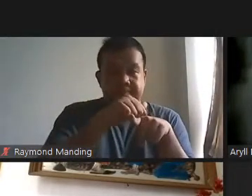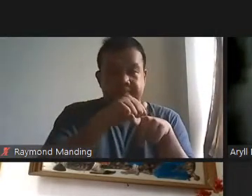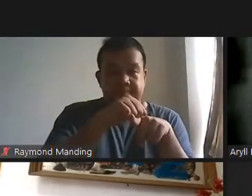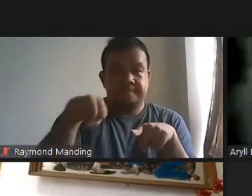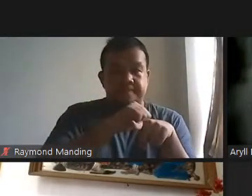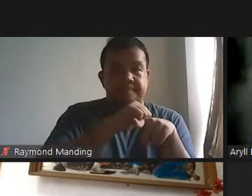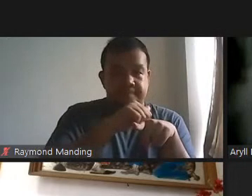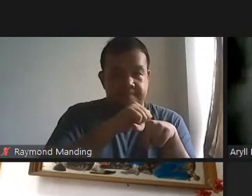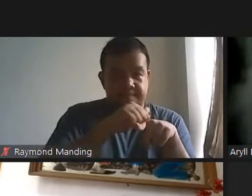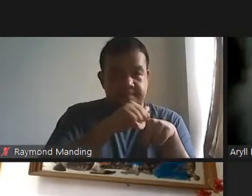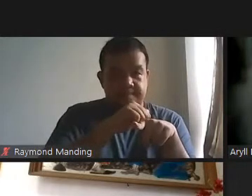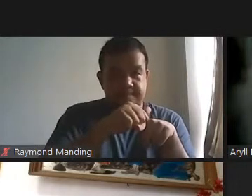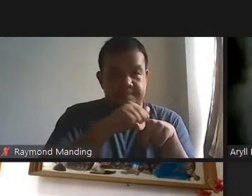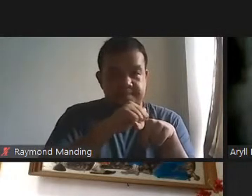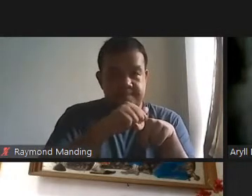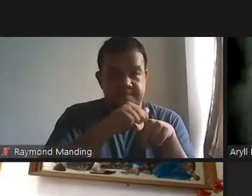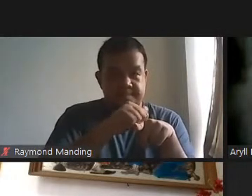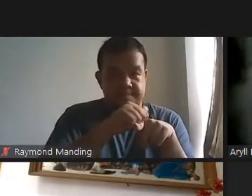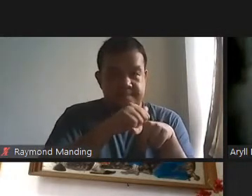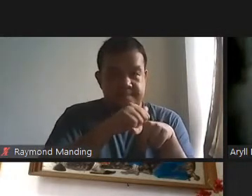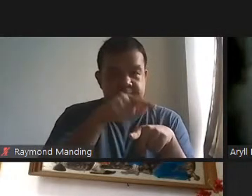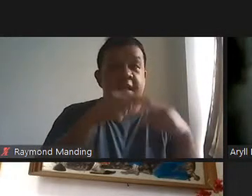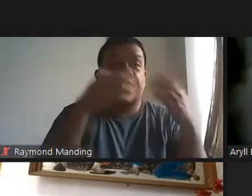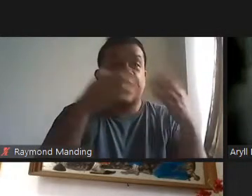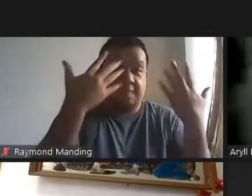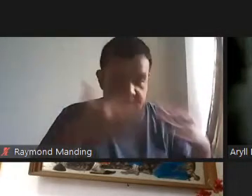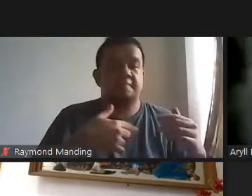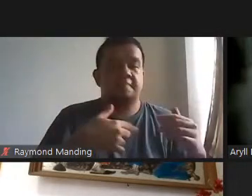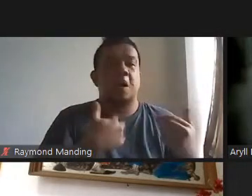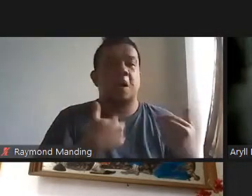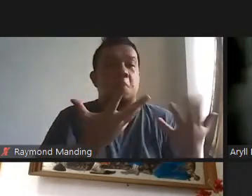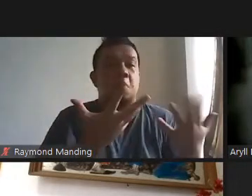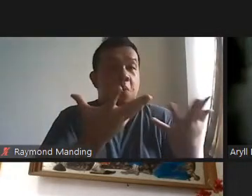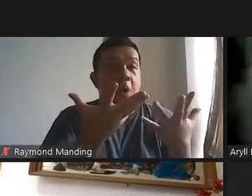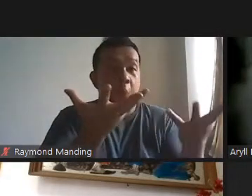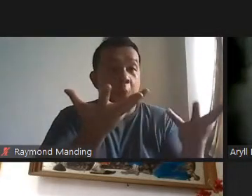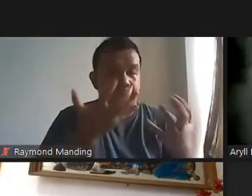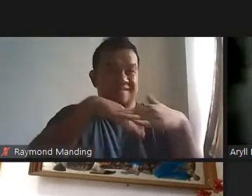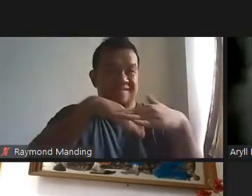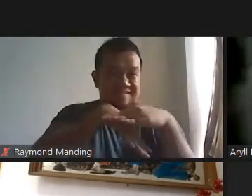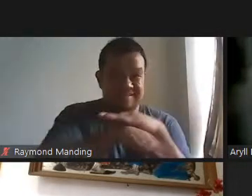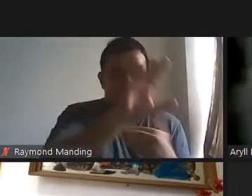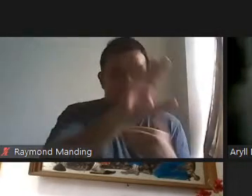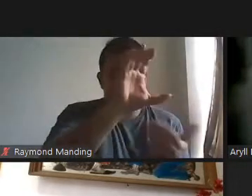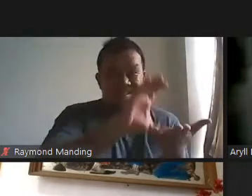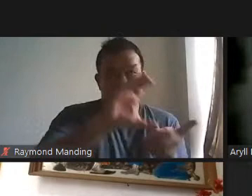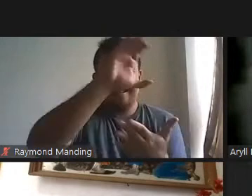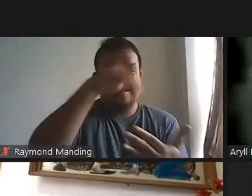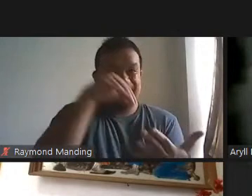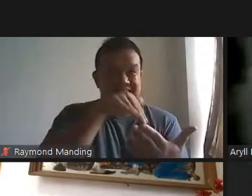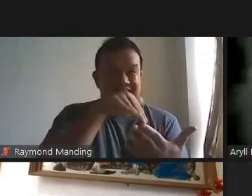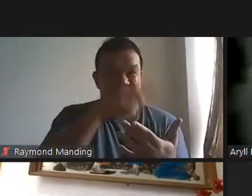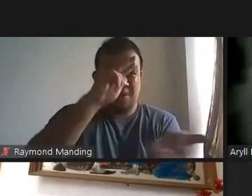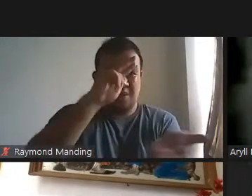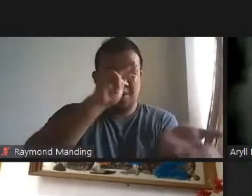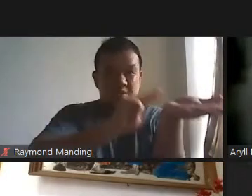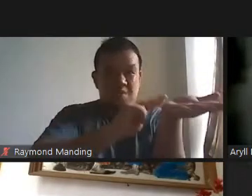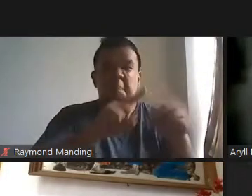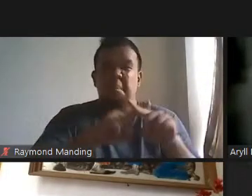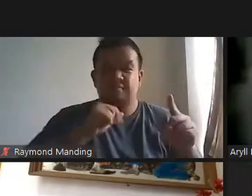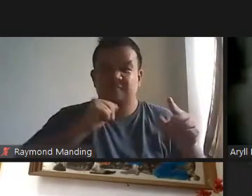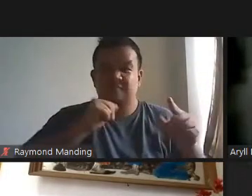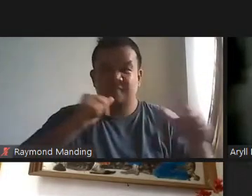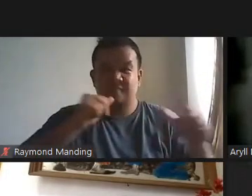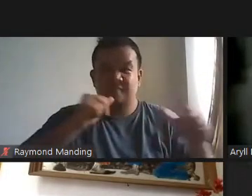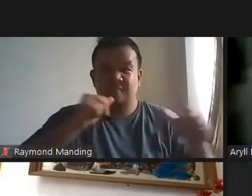And then after doon, so yes, yun nga yung deaf, nag-undergo siya ng training, and then later on, gusto niya makapasok doon sa center